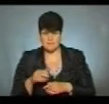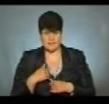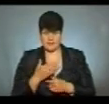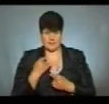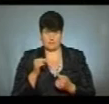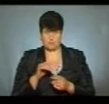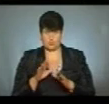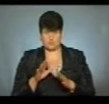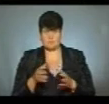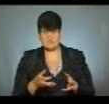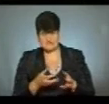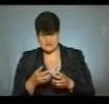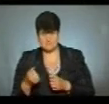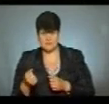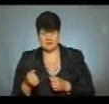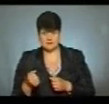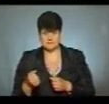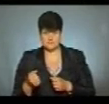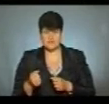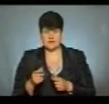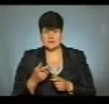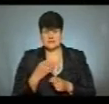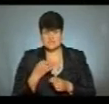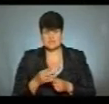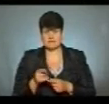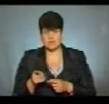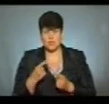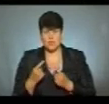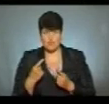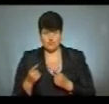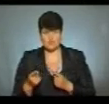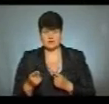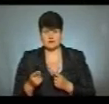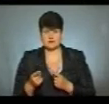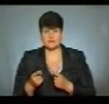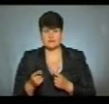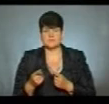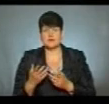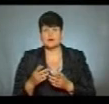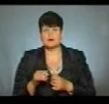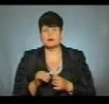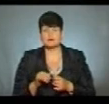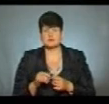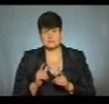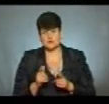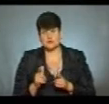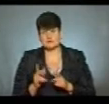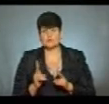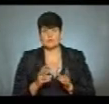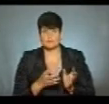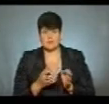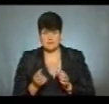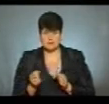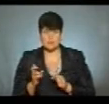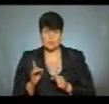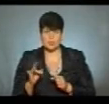проти. Ми ту Бруківку знімали і буквально сказали, що от ви говорите в комбінат комунальних підприємств, який согласився ту Бруківку